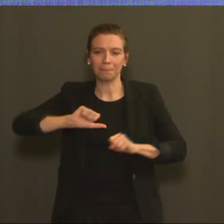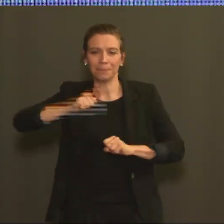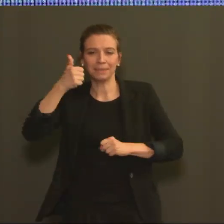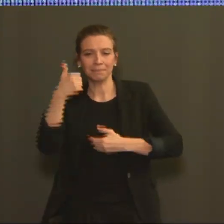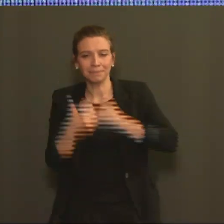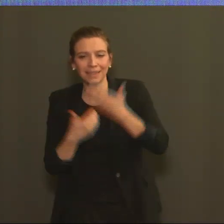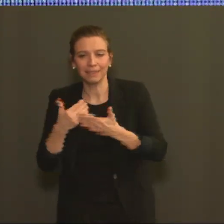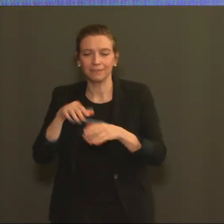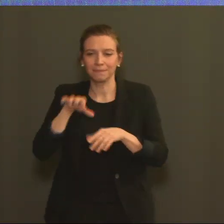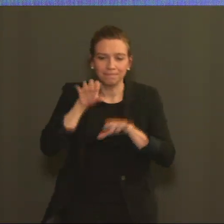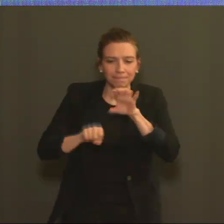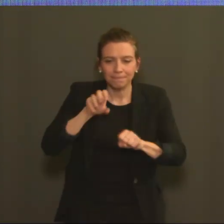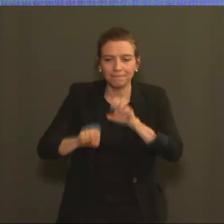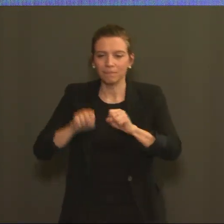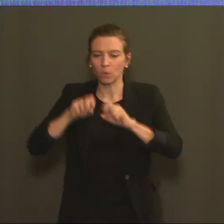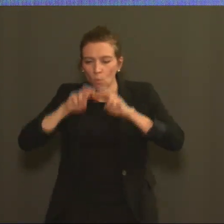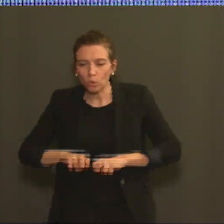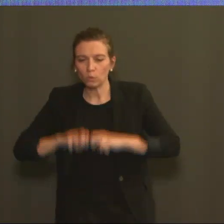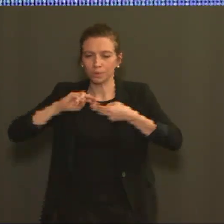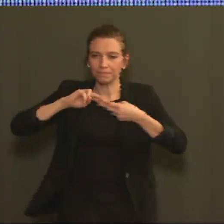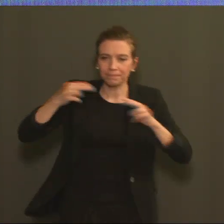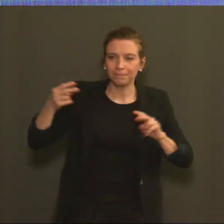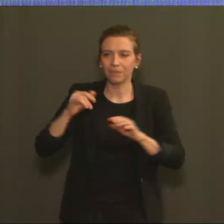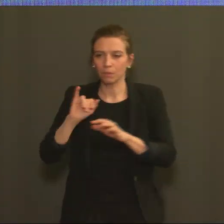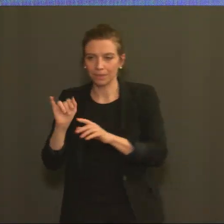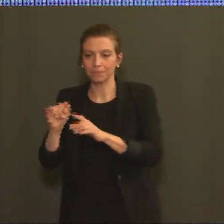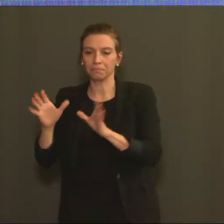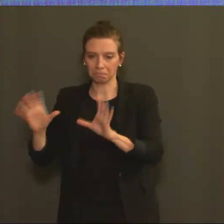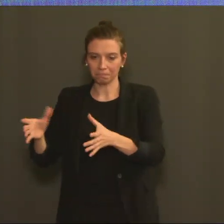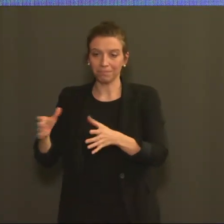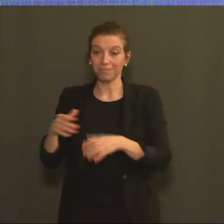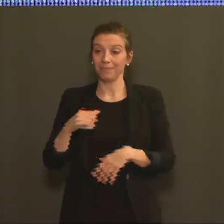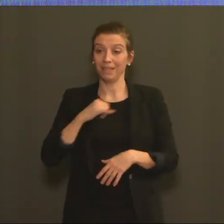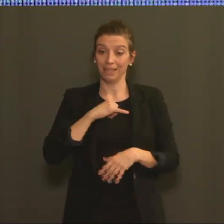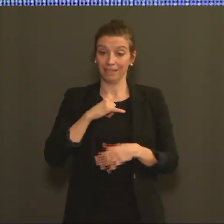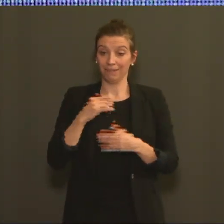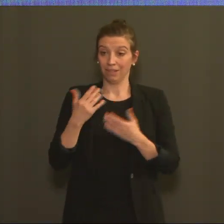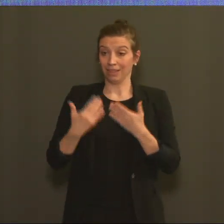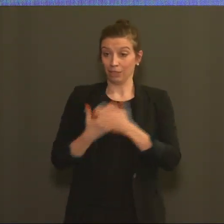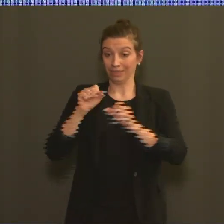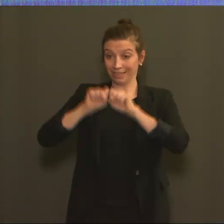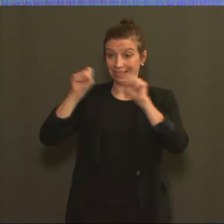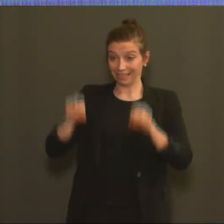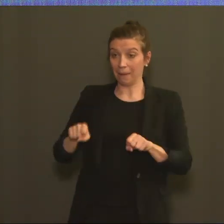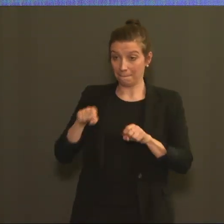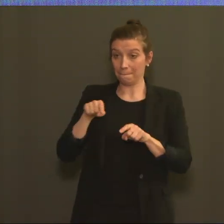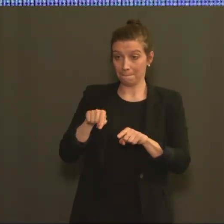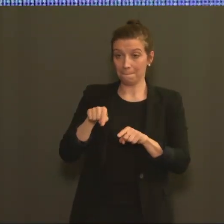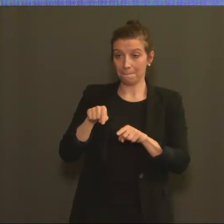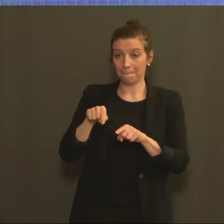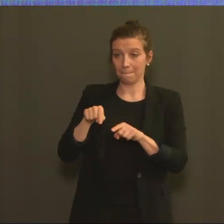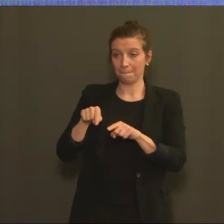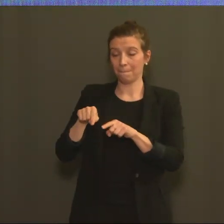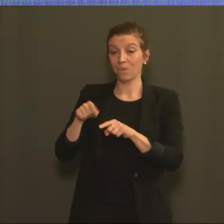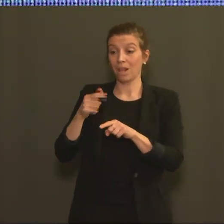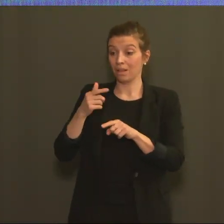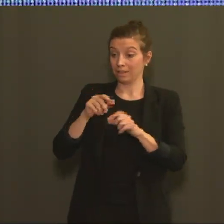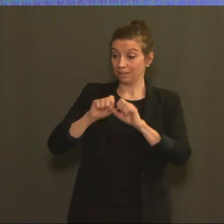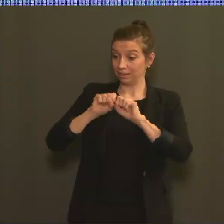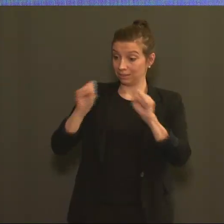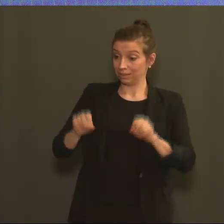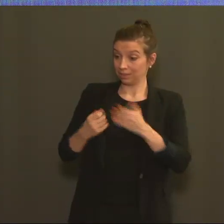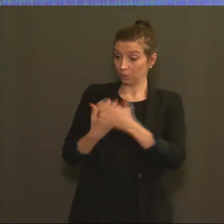dit zal een meer representatief beeld geven van de verspreiding en de evolutie van verschillende varianten in belgië